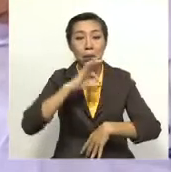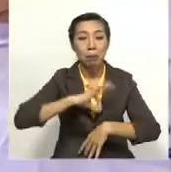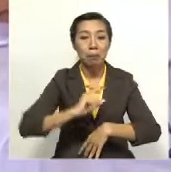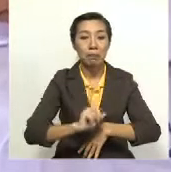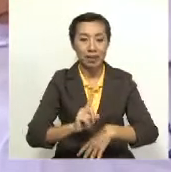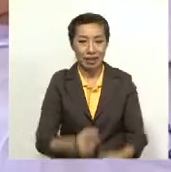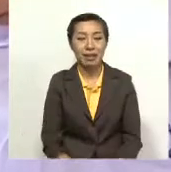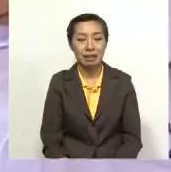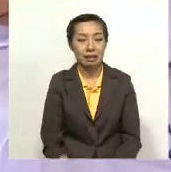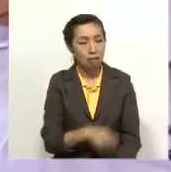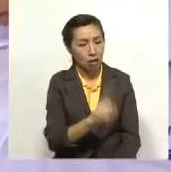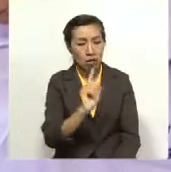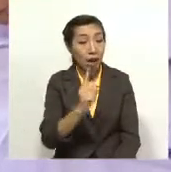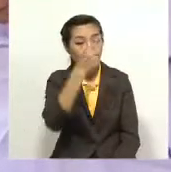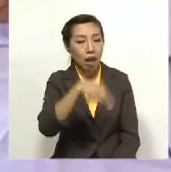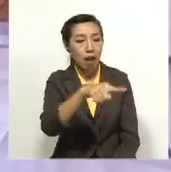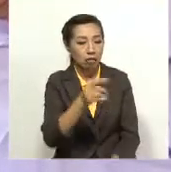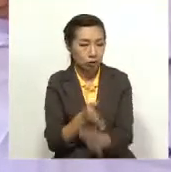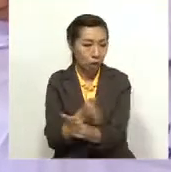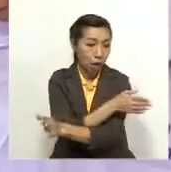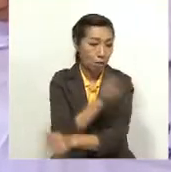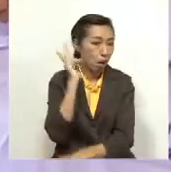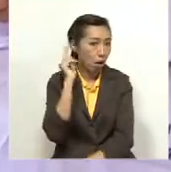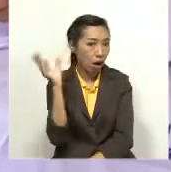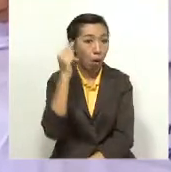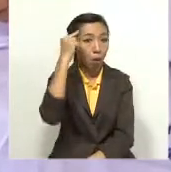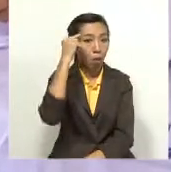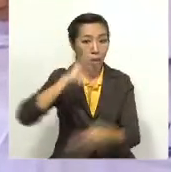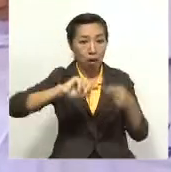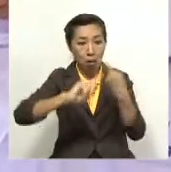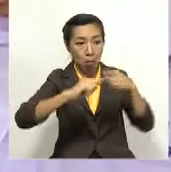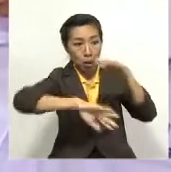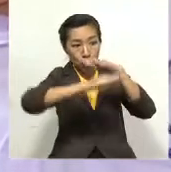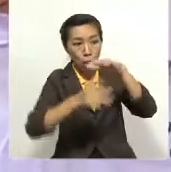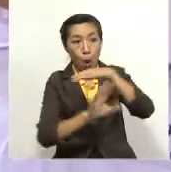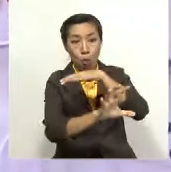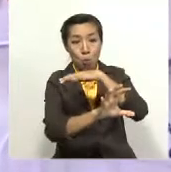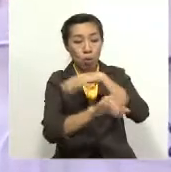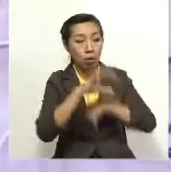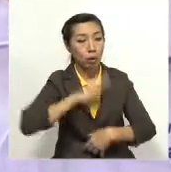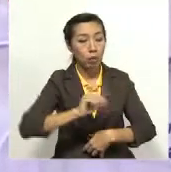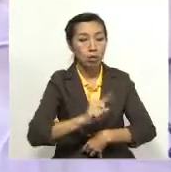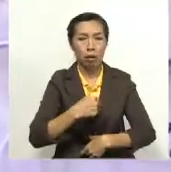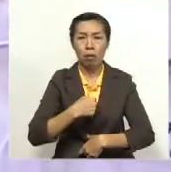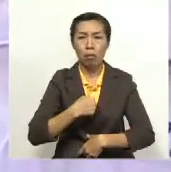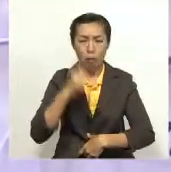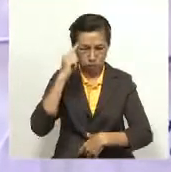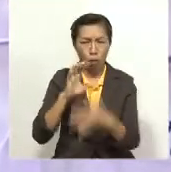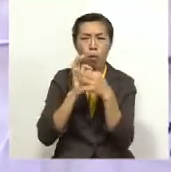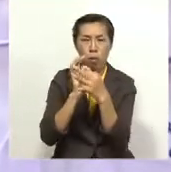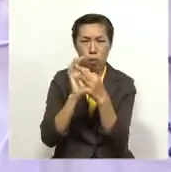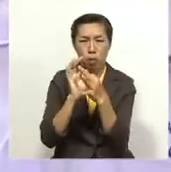แล้วตอนที่ครั้งแรกที่เรารู้ว่าเพื่อนติดเราตอนนั้นเรายังไงบ้าง เป็นห่วงเพื่อน